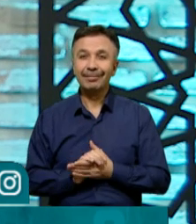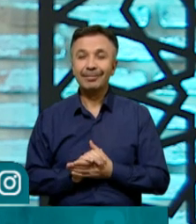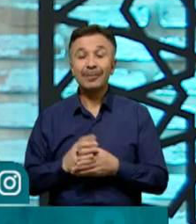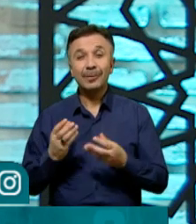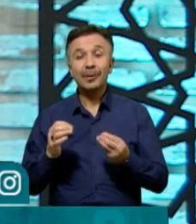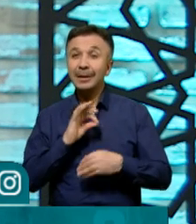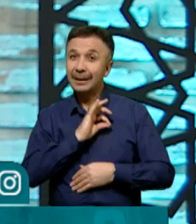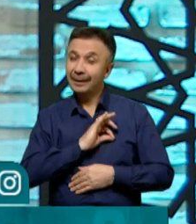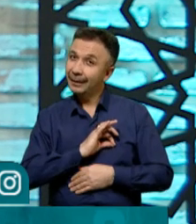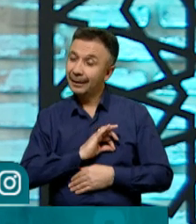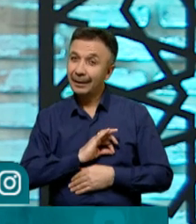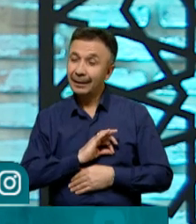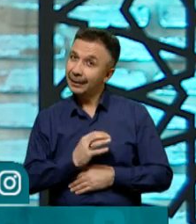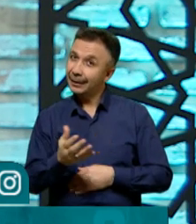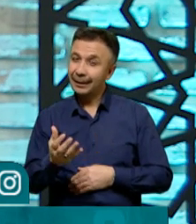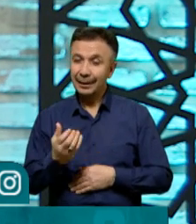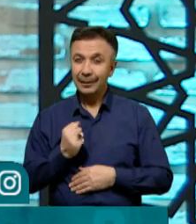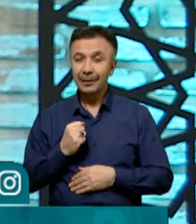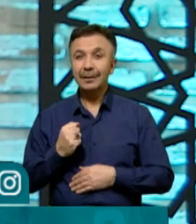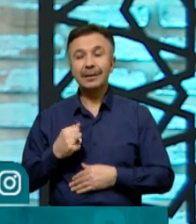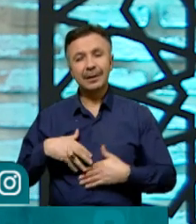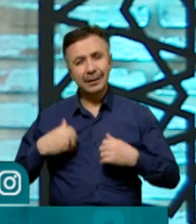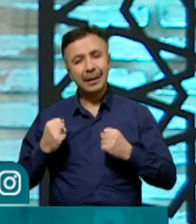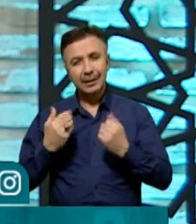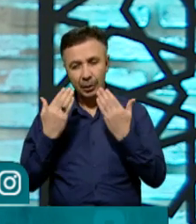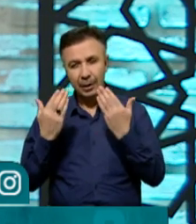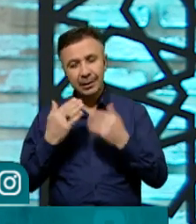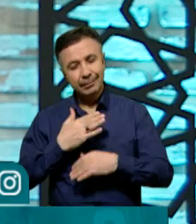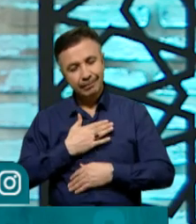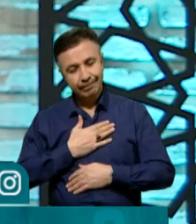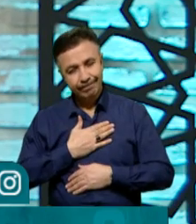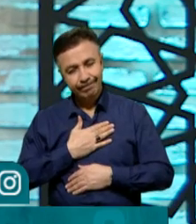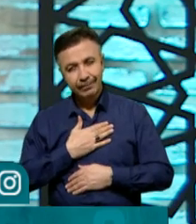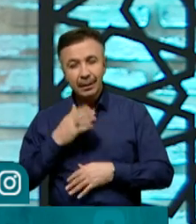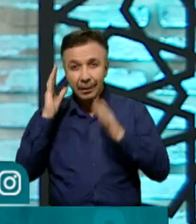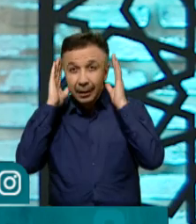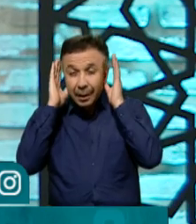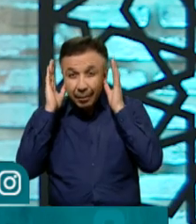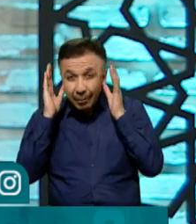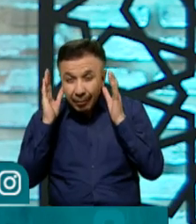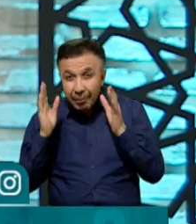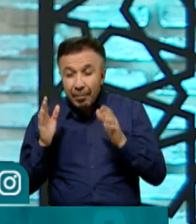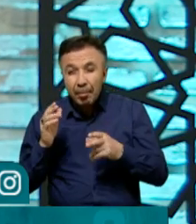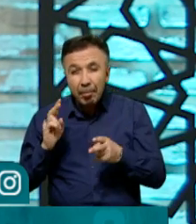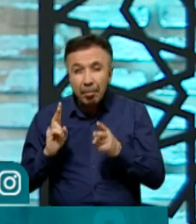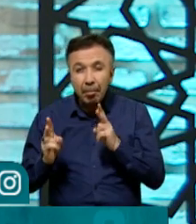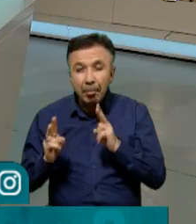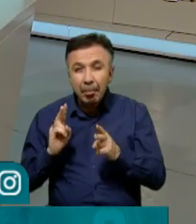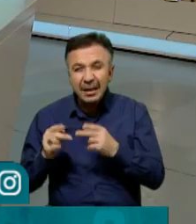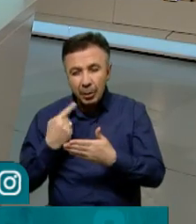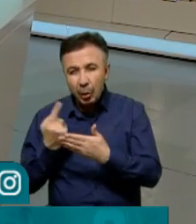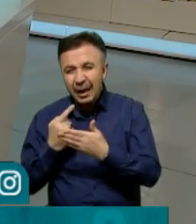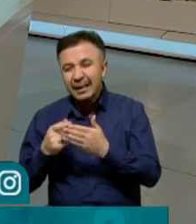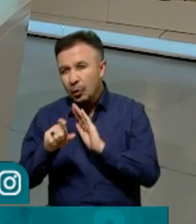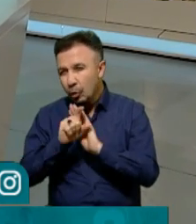istifade ediyoruz. Sağlığınıza duacıyız. Saygılar sunuyorum. Saygı hürmet. Namaz kılarken bazen Kur'an'dan süreler